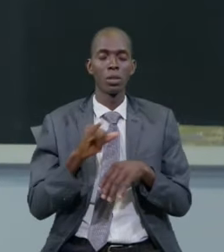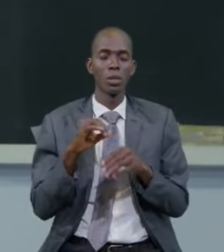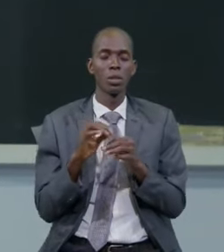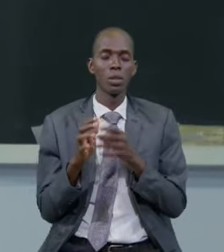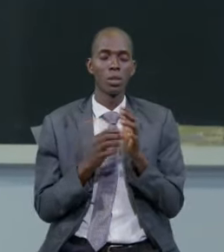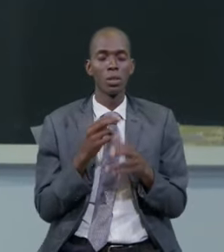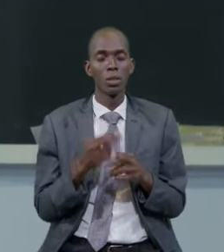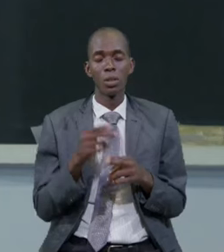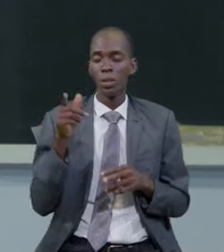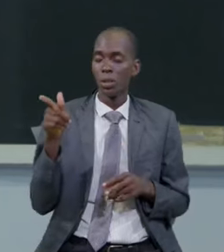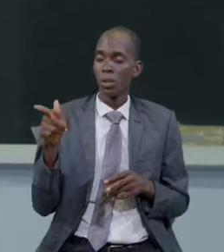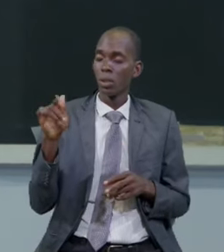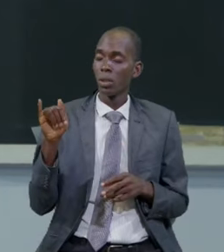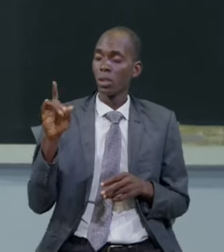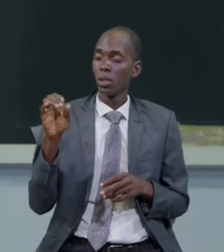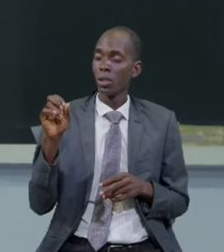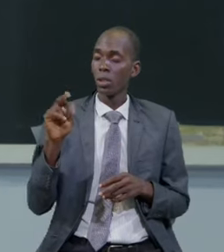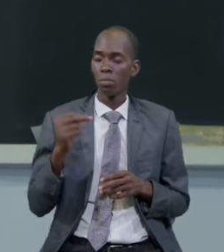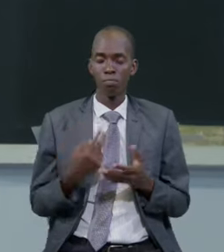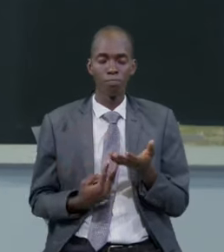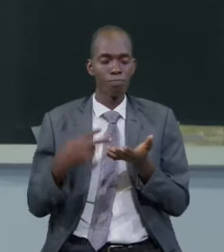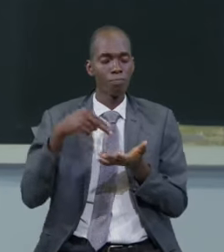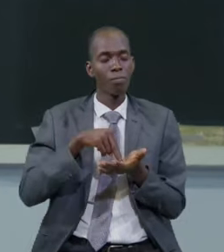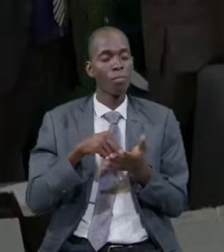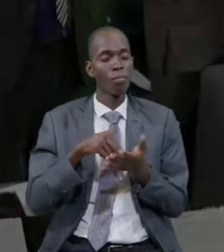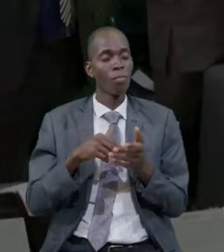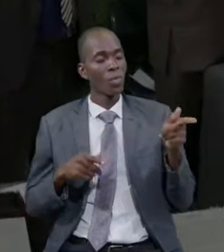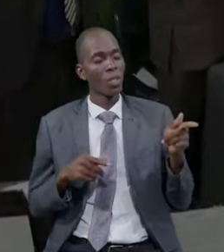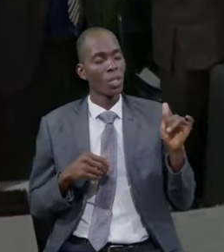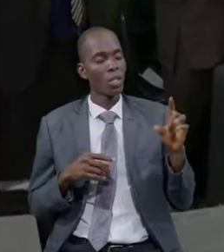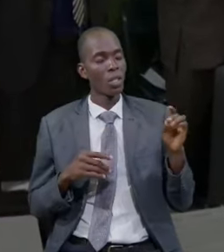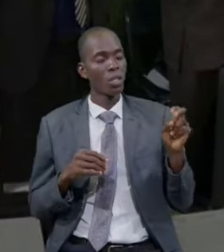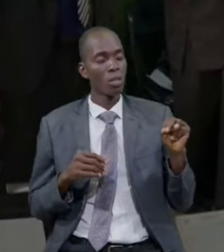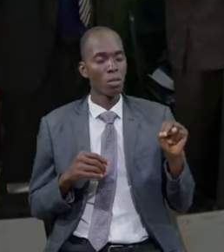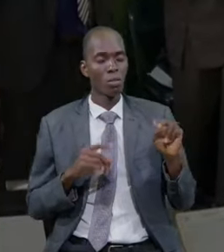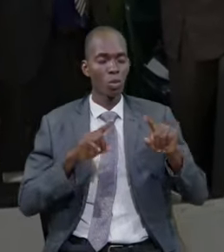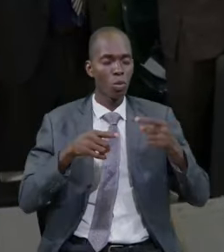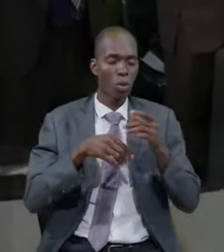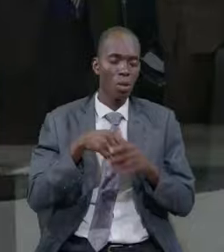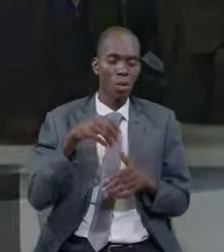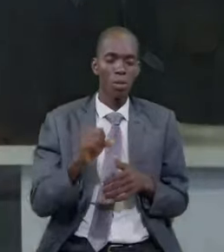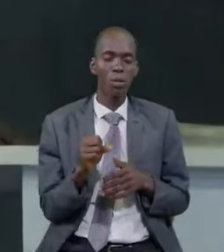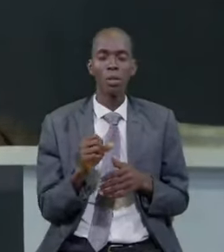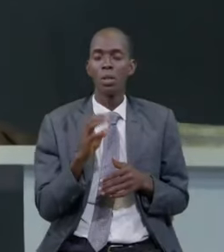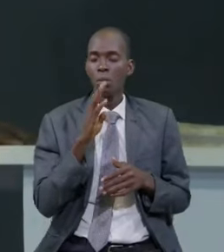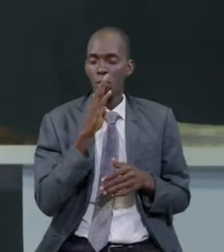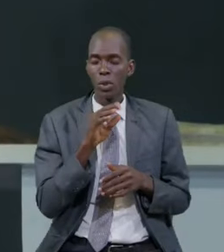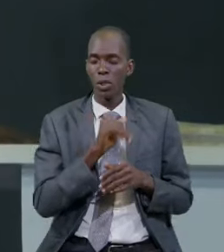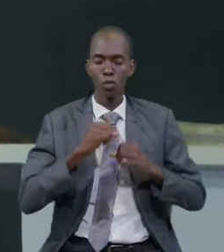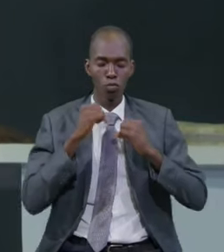Gédéon, lève-toi. Gédéon, va de l'avant. Sois un homme vaillant.